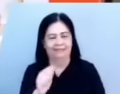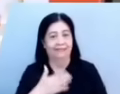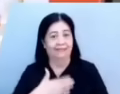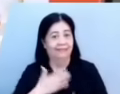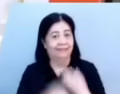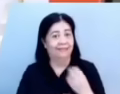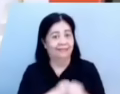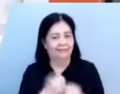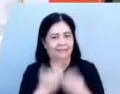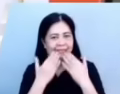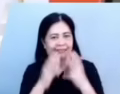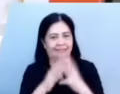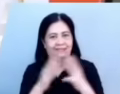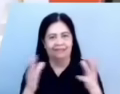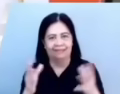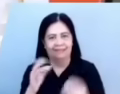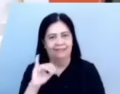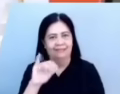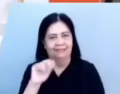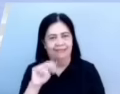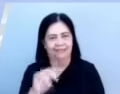maraming salamat, Ian Cruz.